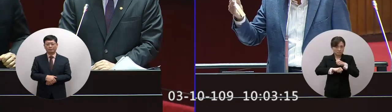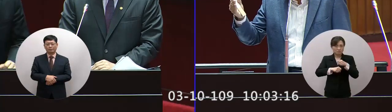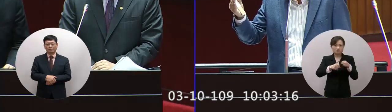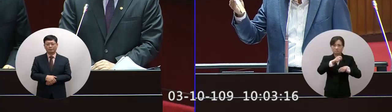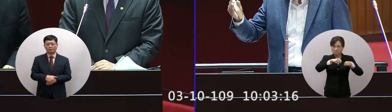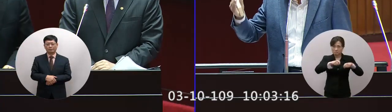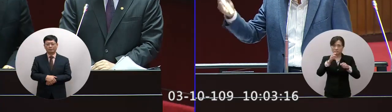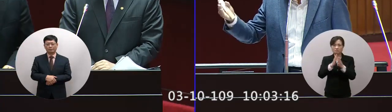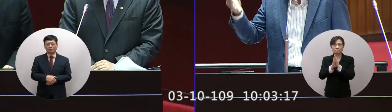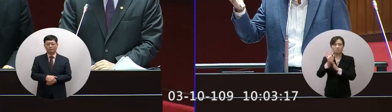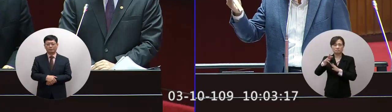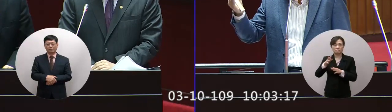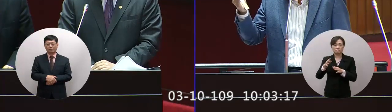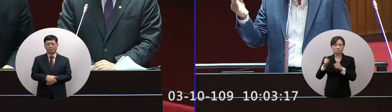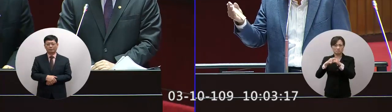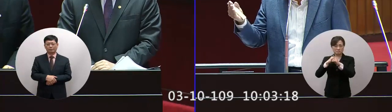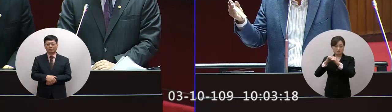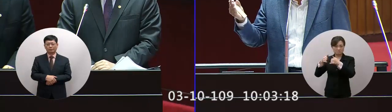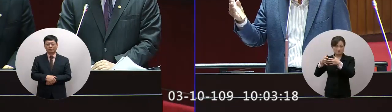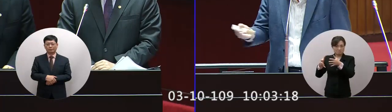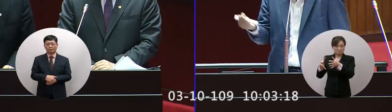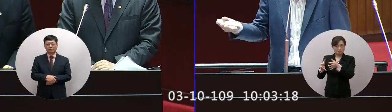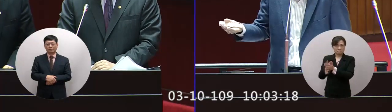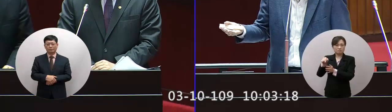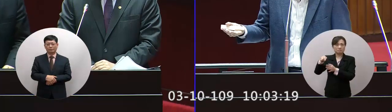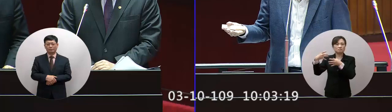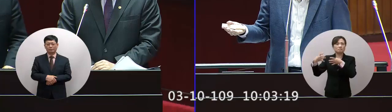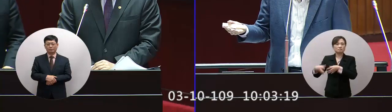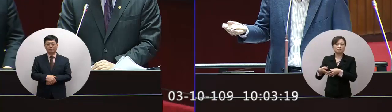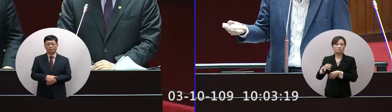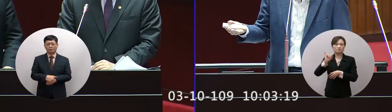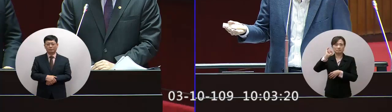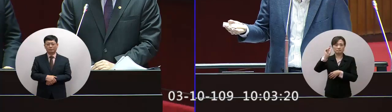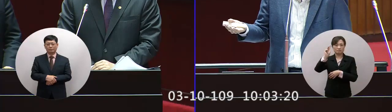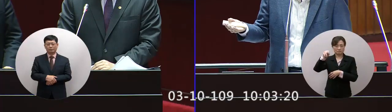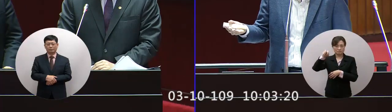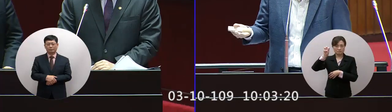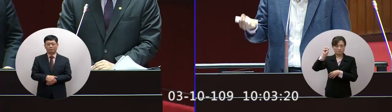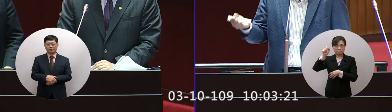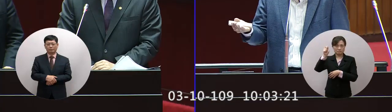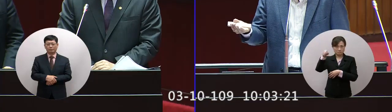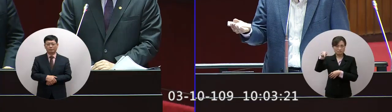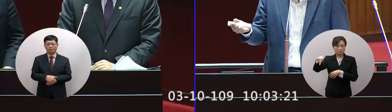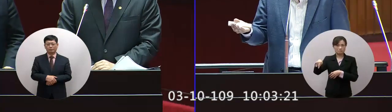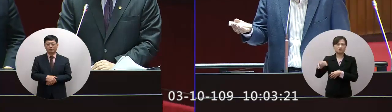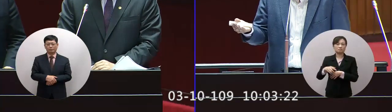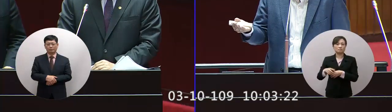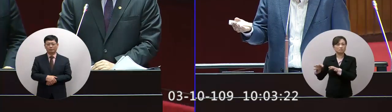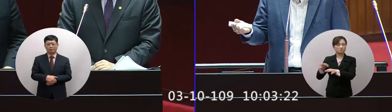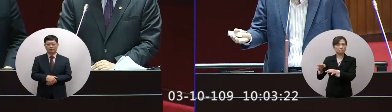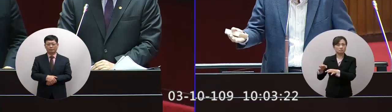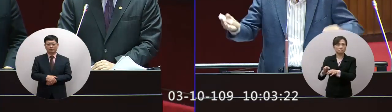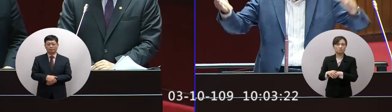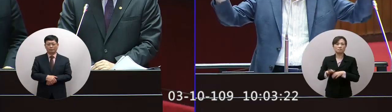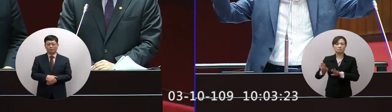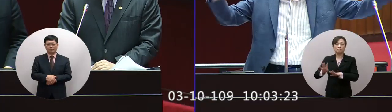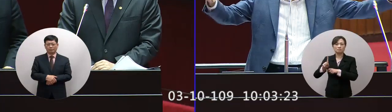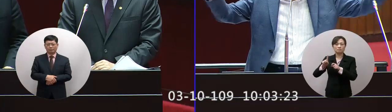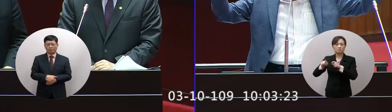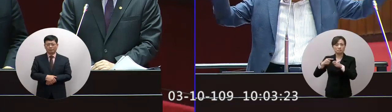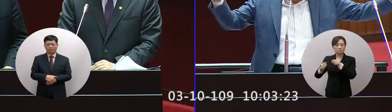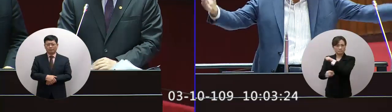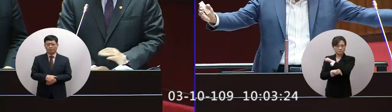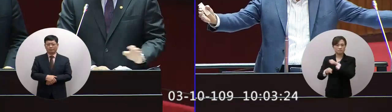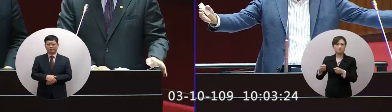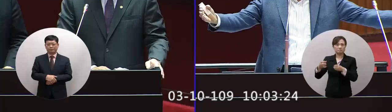的 IKEA 桃竹苗最大的旗舰店今年年底就要开了嘛，那交通的建设去为这